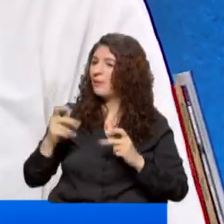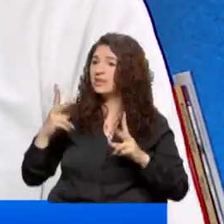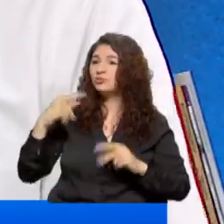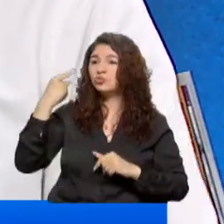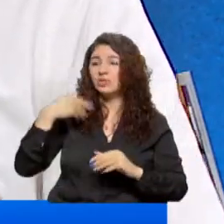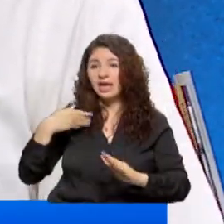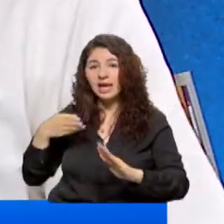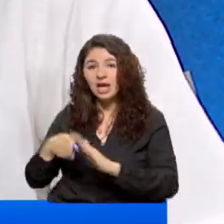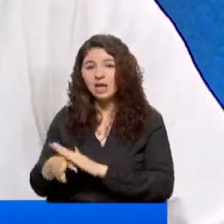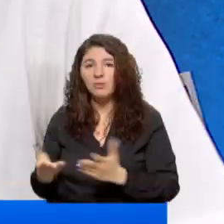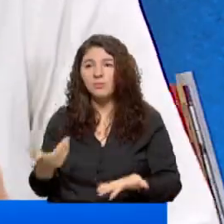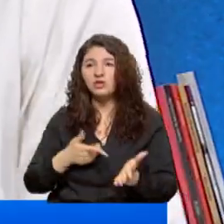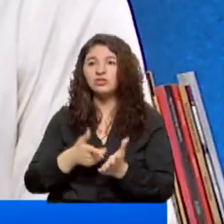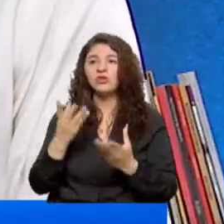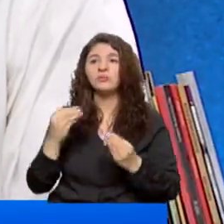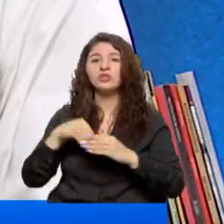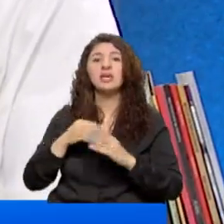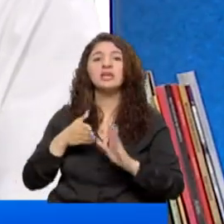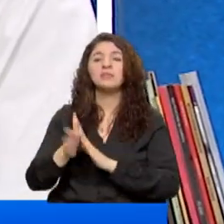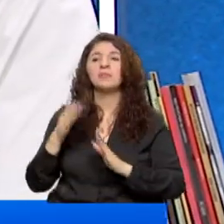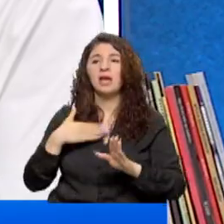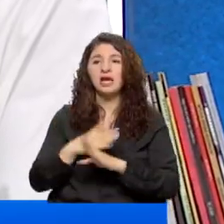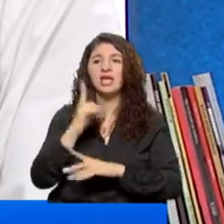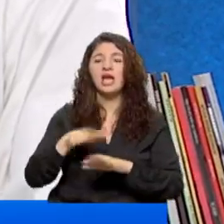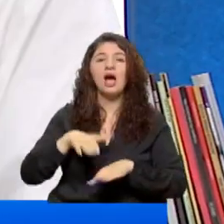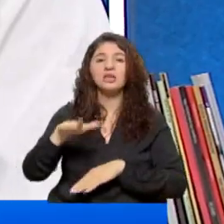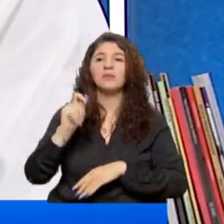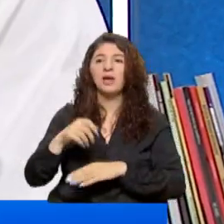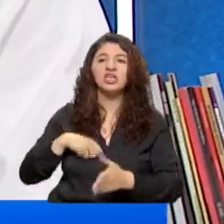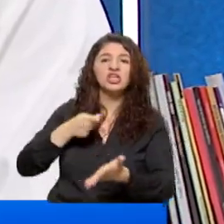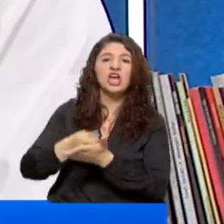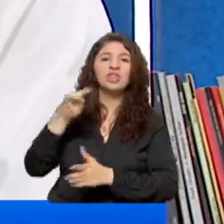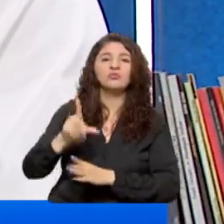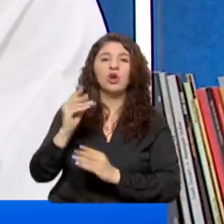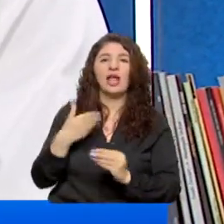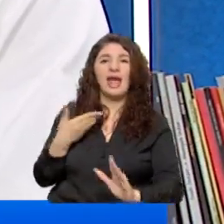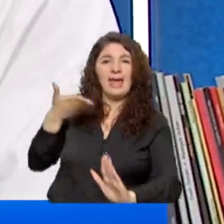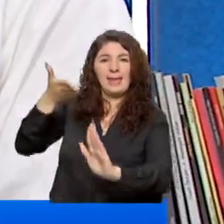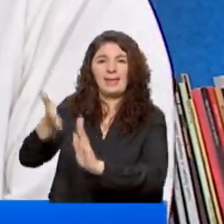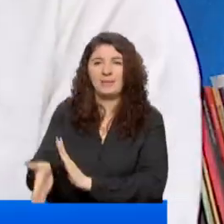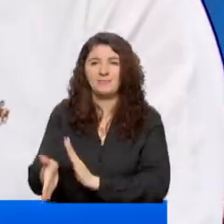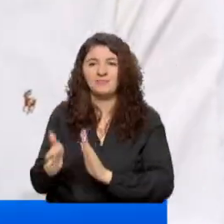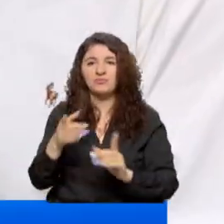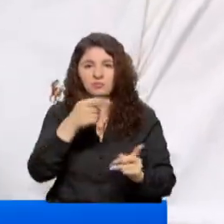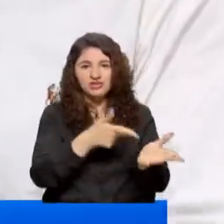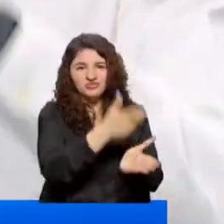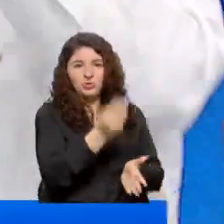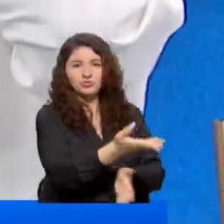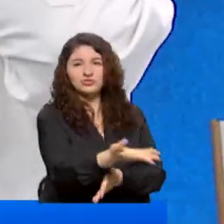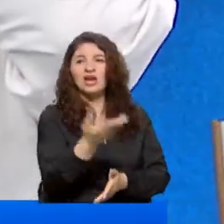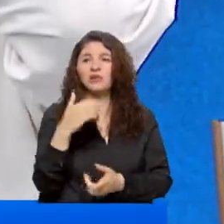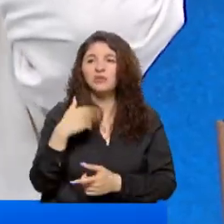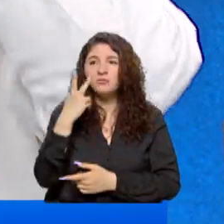düşündüğüm için girdim ama Çiftçi olmak için girmedim esasında ben ilk adım atarken yatırımcı olarak hatırım atılma adıma tamam mutlu olduğunuz